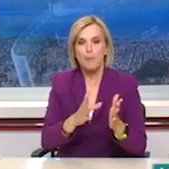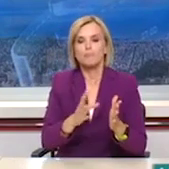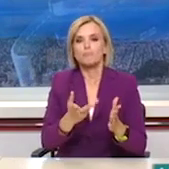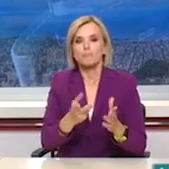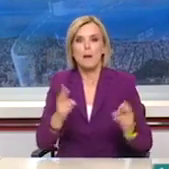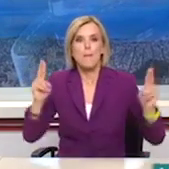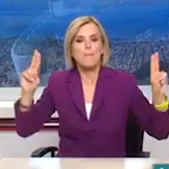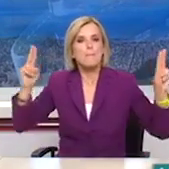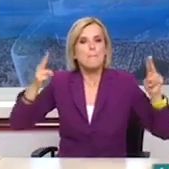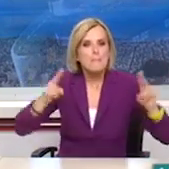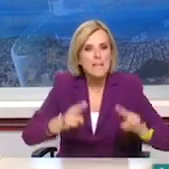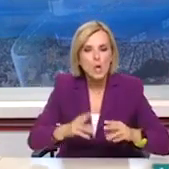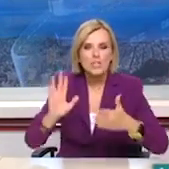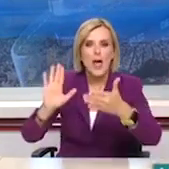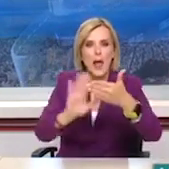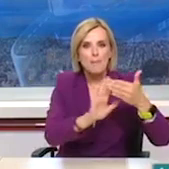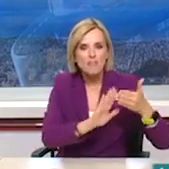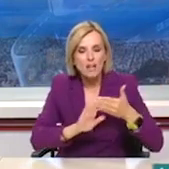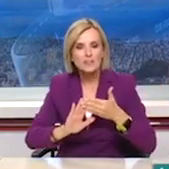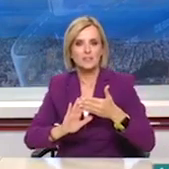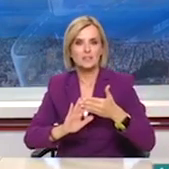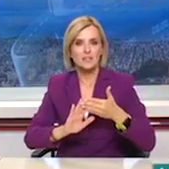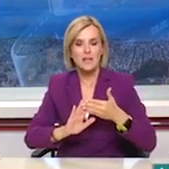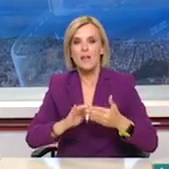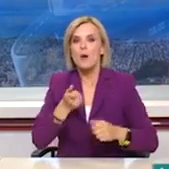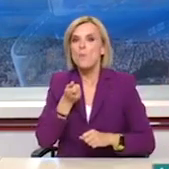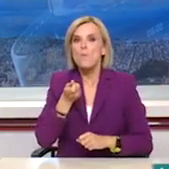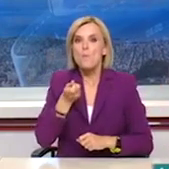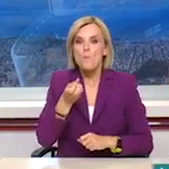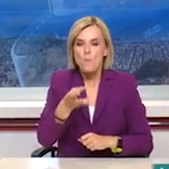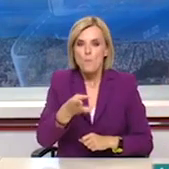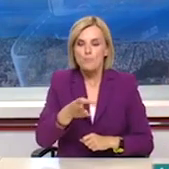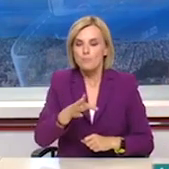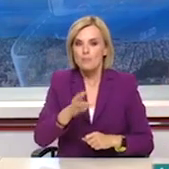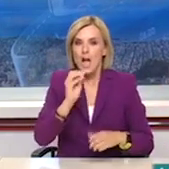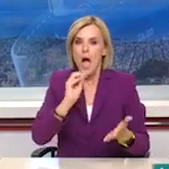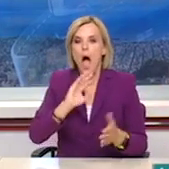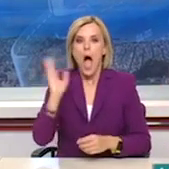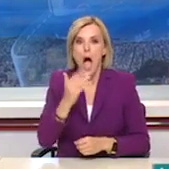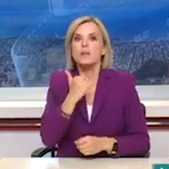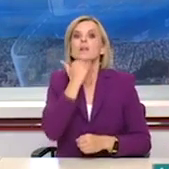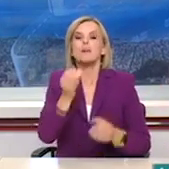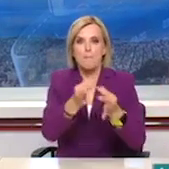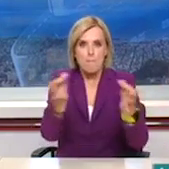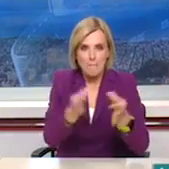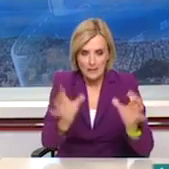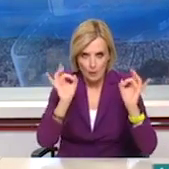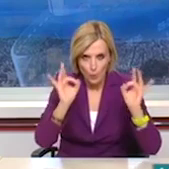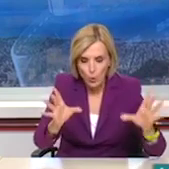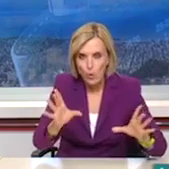μια μείωση των επαφών του πληθυσμού περίπου 10%, ο αριθμός των θανάτων θα έχει μια μέση τιμή 13.685